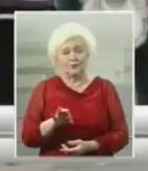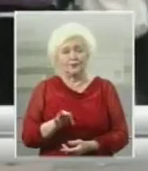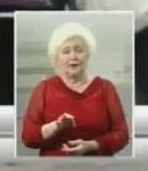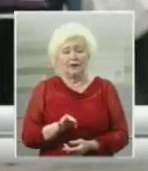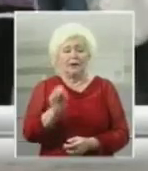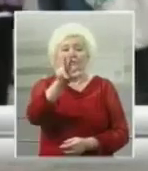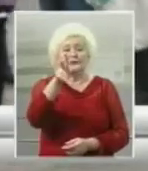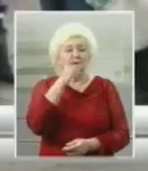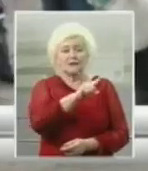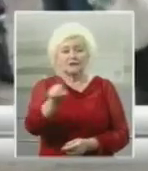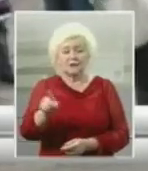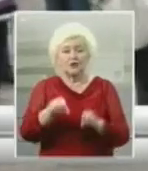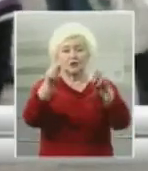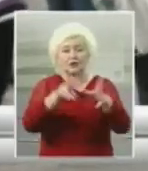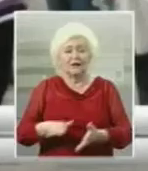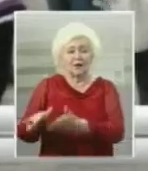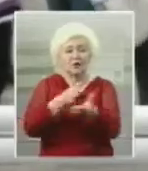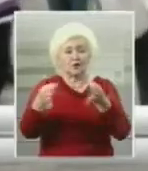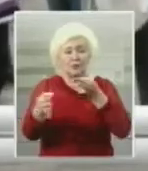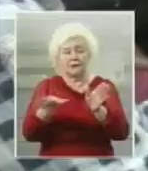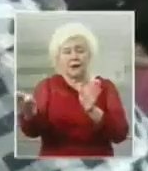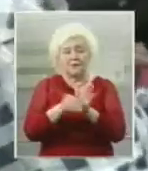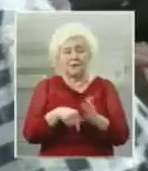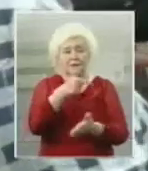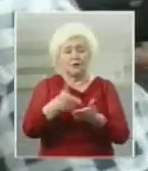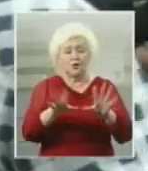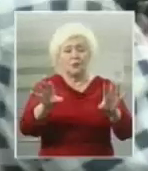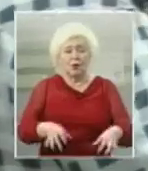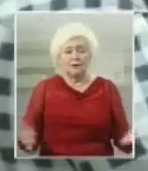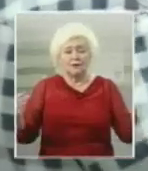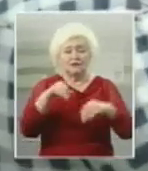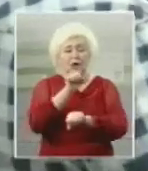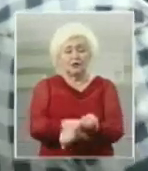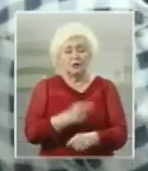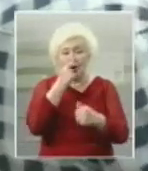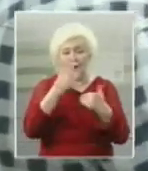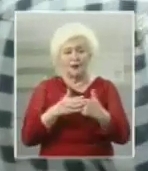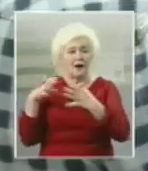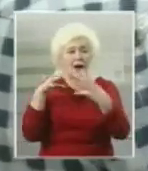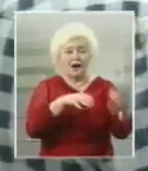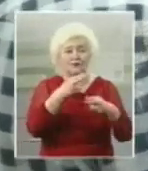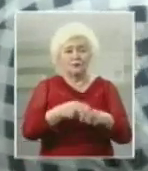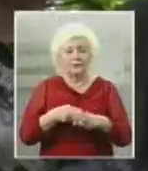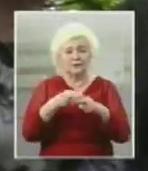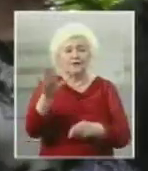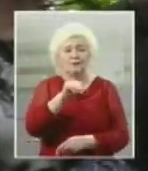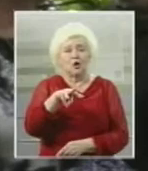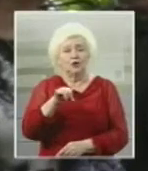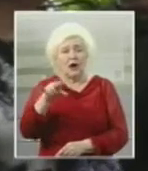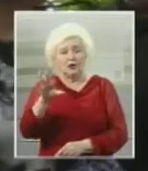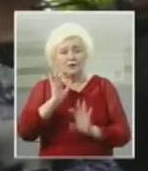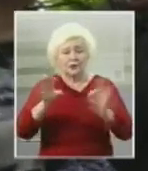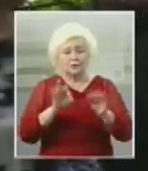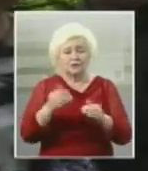О 13-й годині члени громадської ради при міському голові зібралися на зупинці біля автовокзалу. Володимир Молчанов розповів, що